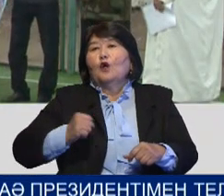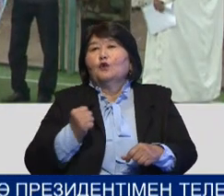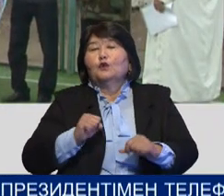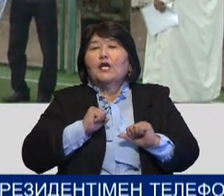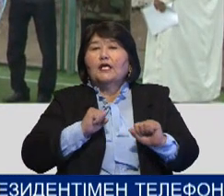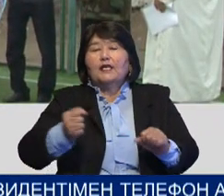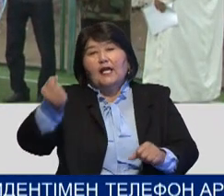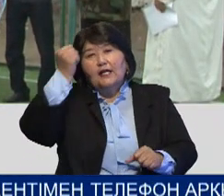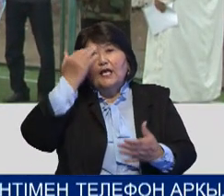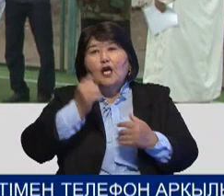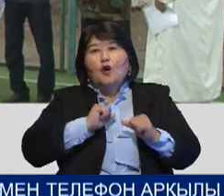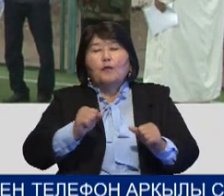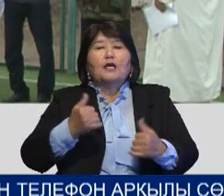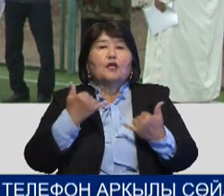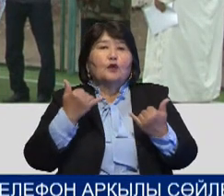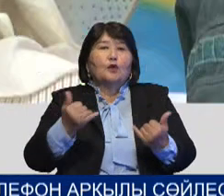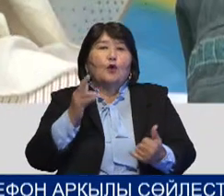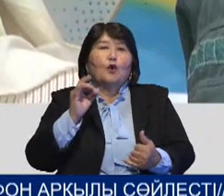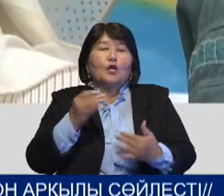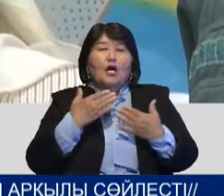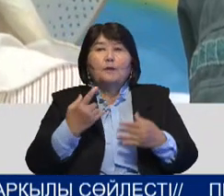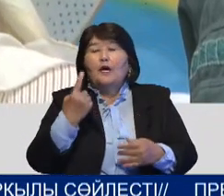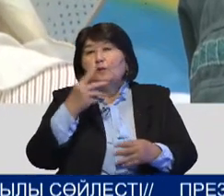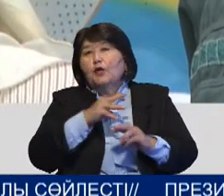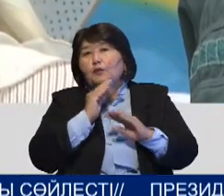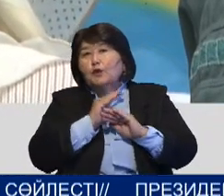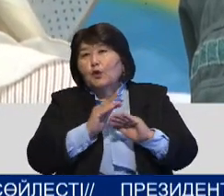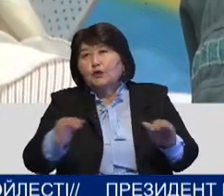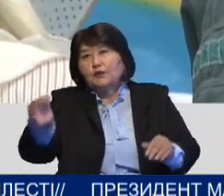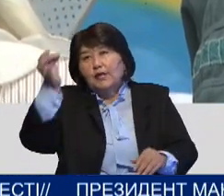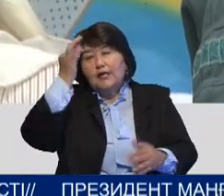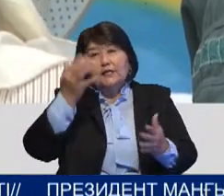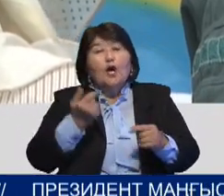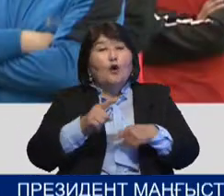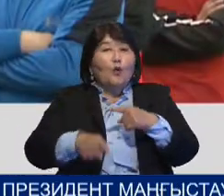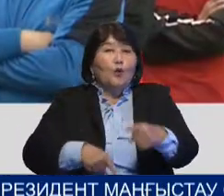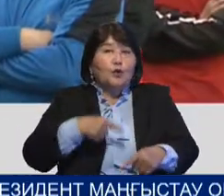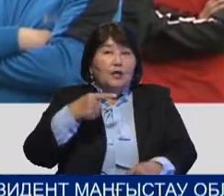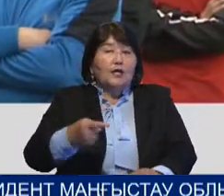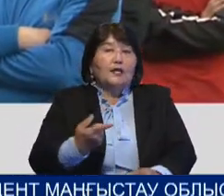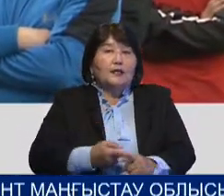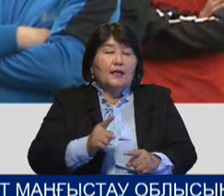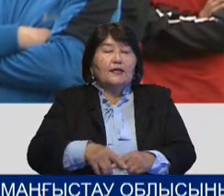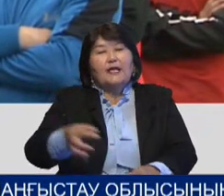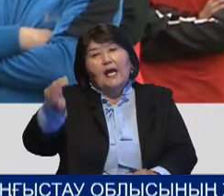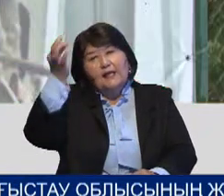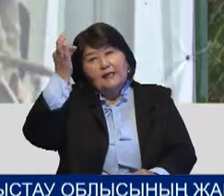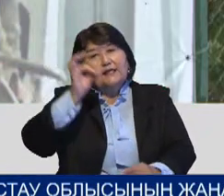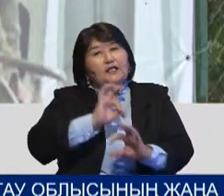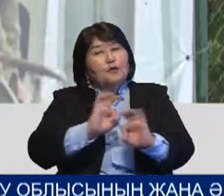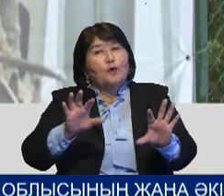ерлігімен ел жадында қалған батырдың рухына құран бағыштап, бір минут үнсіздікпен еске алды. Одан кейін есті естеліктермен